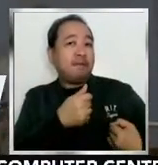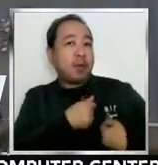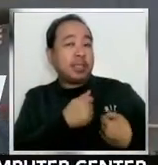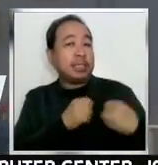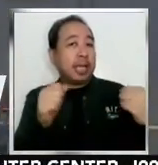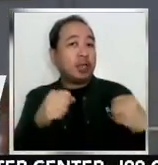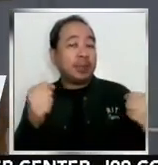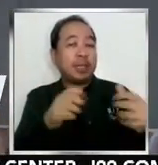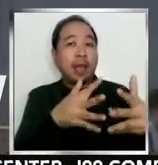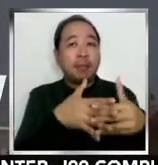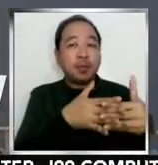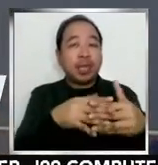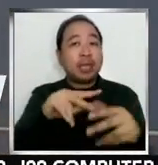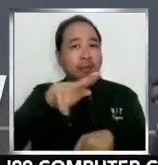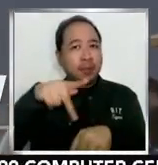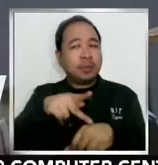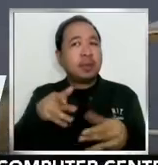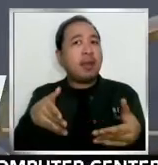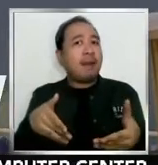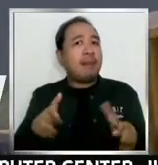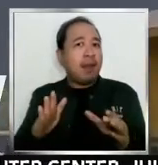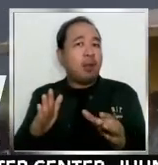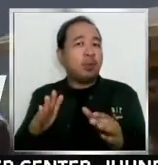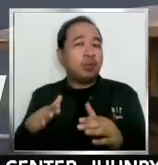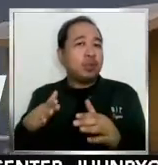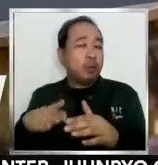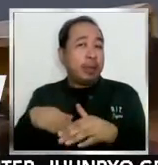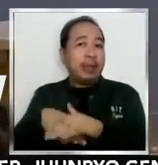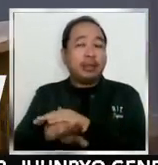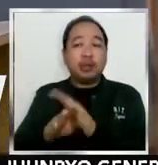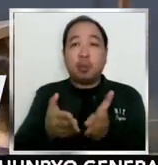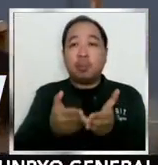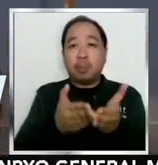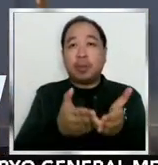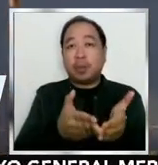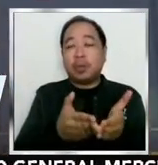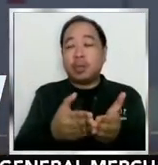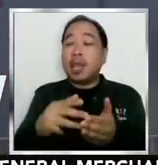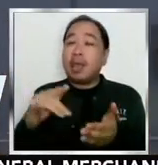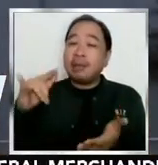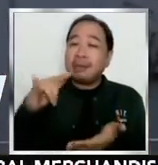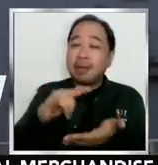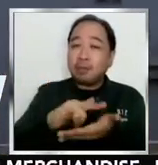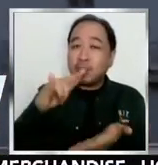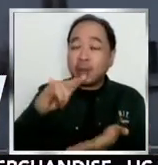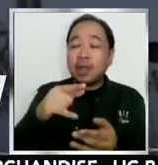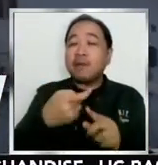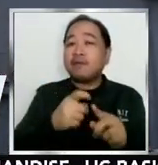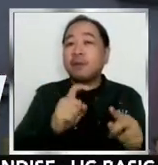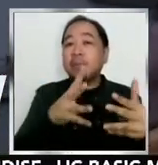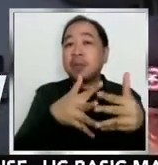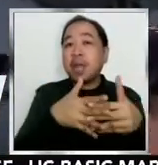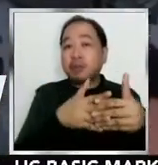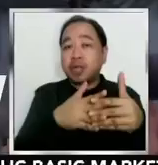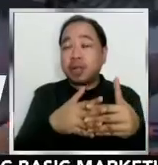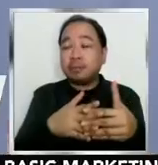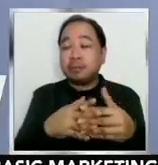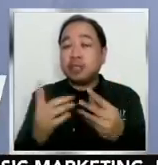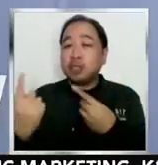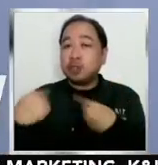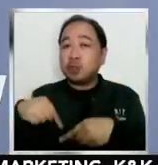ang pagpunta sa ating bansa ng mga barko at eroplano ng Amerika. Habang nakadaong sa pier sa